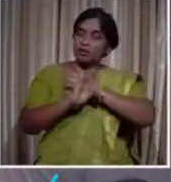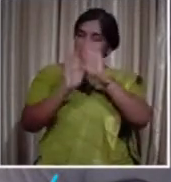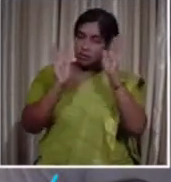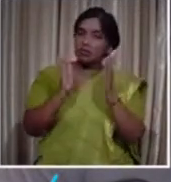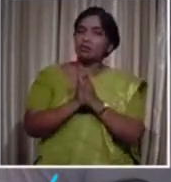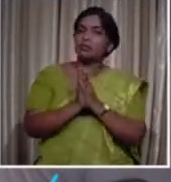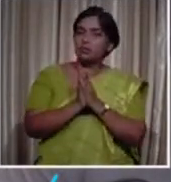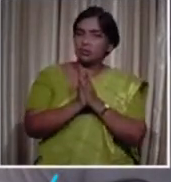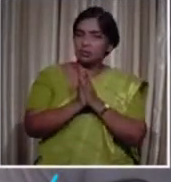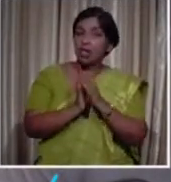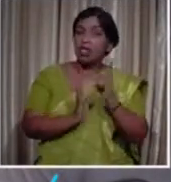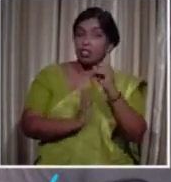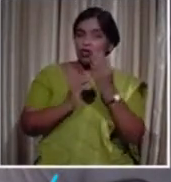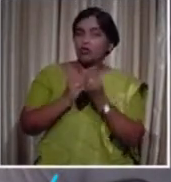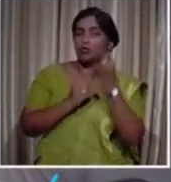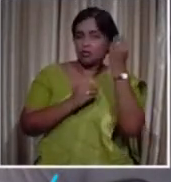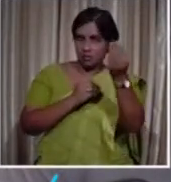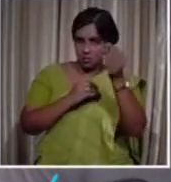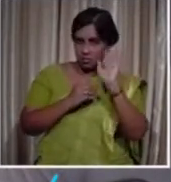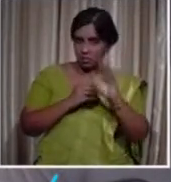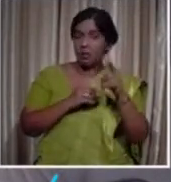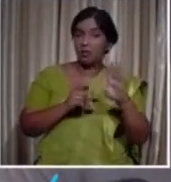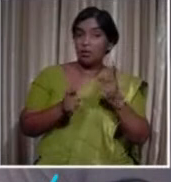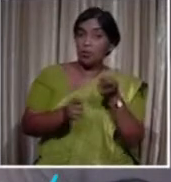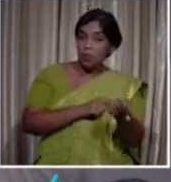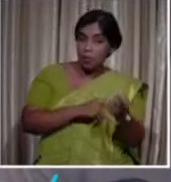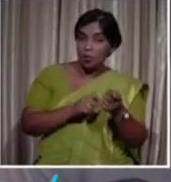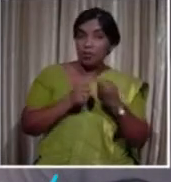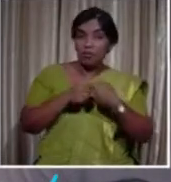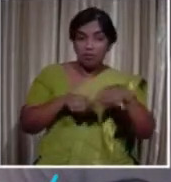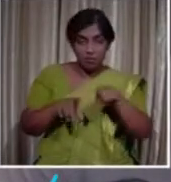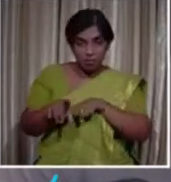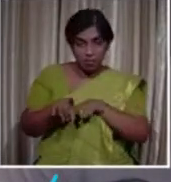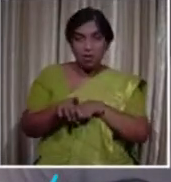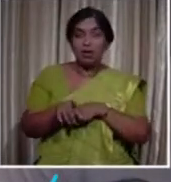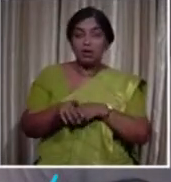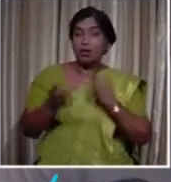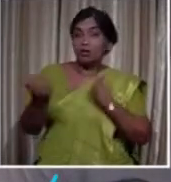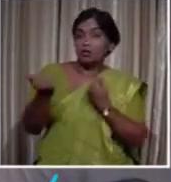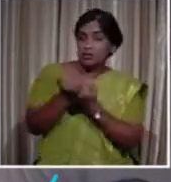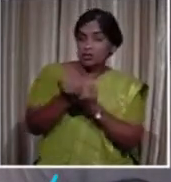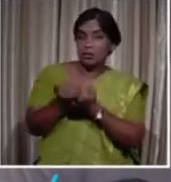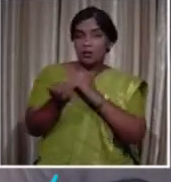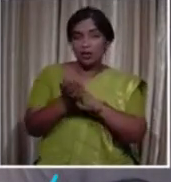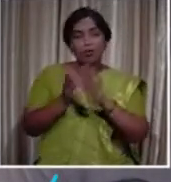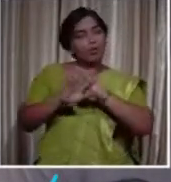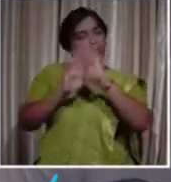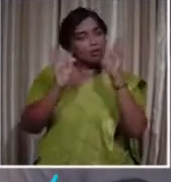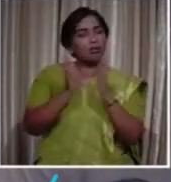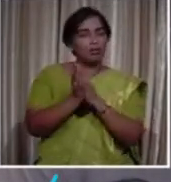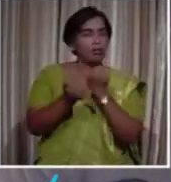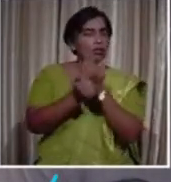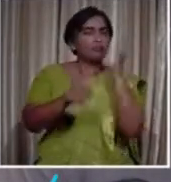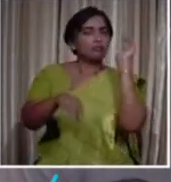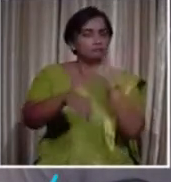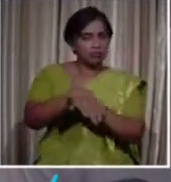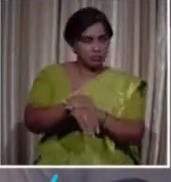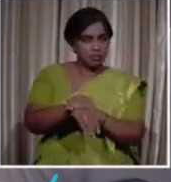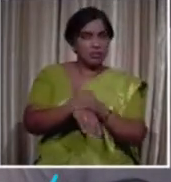දෙනාටම දඬුවම් ලැබෙන්න ඕනේ. ප්‍රහාරයේ සිදු කරපු දායක වුණු සියලු දෙනා අත්අඩංගුවට ගන්න